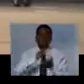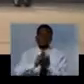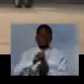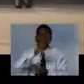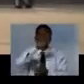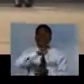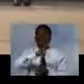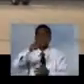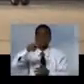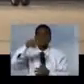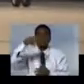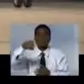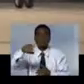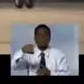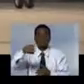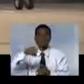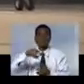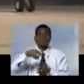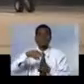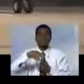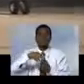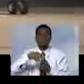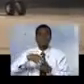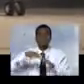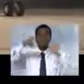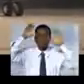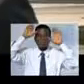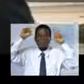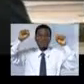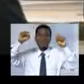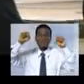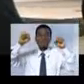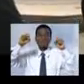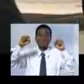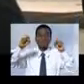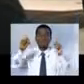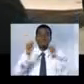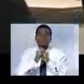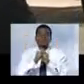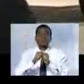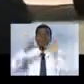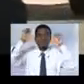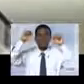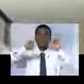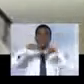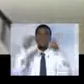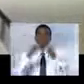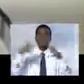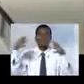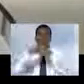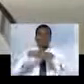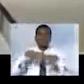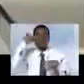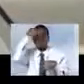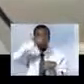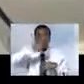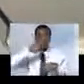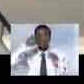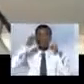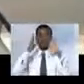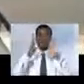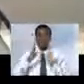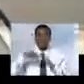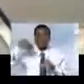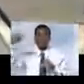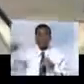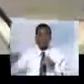22h15, temps universel. Le chef de l'État ivoirien, avec à ses côtés la présidente de la Commission de l'Union africaine, de la MINUSMA,